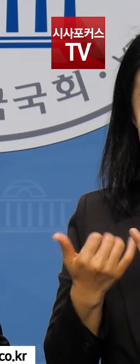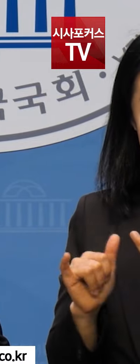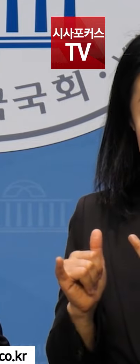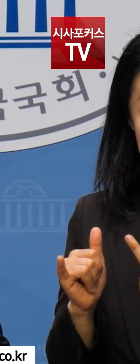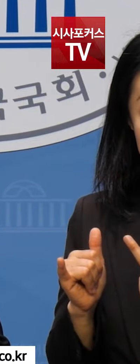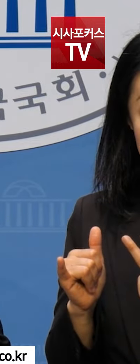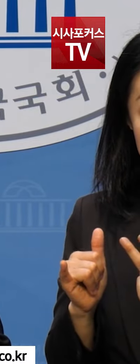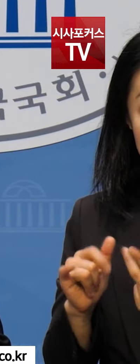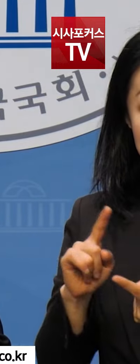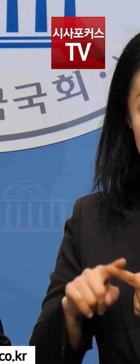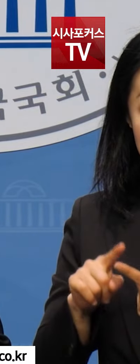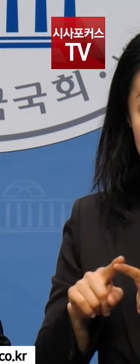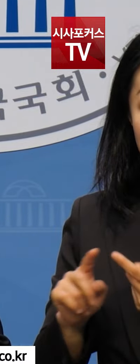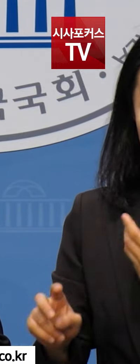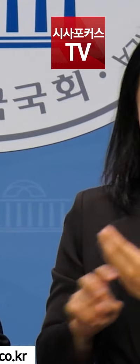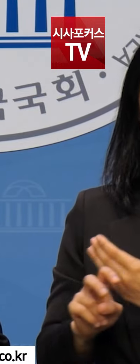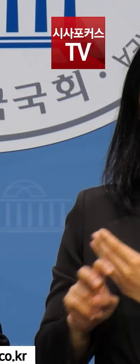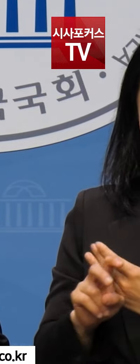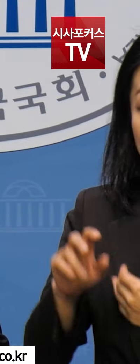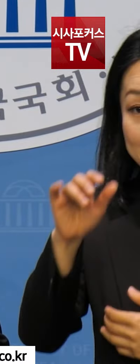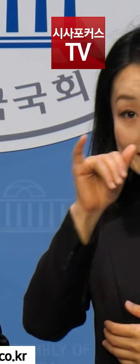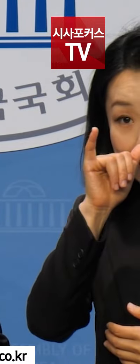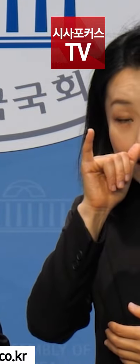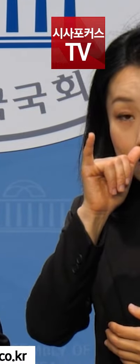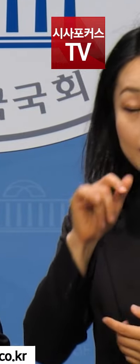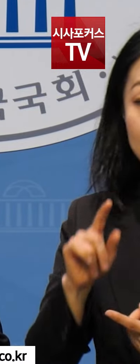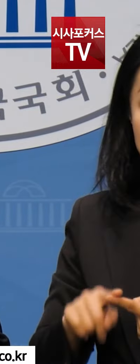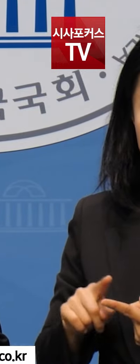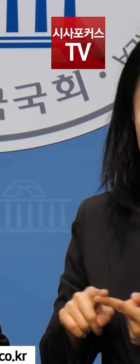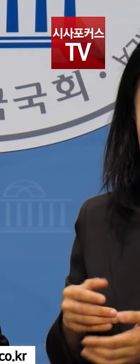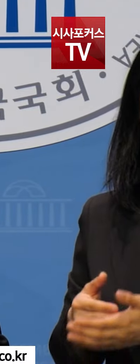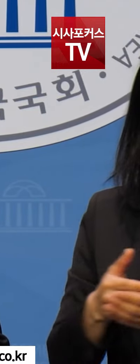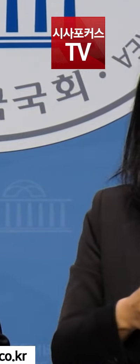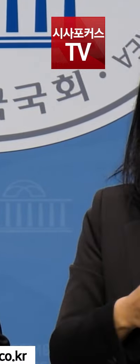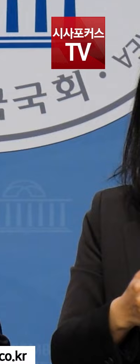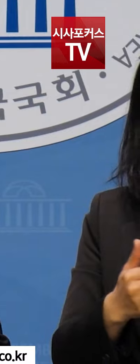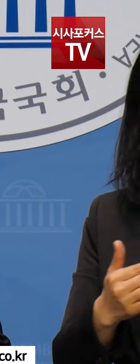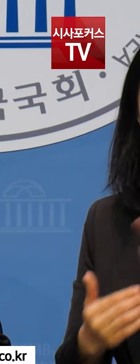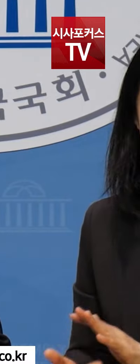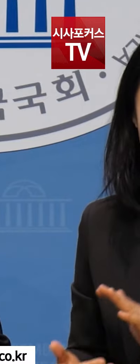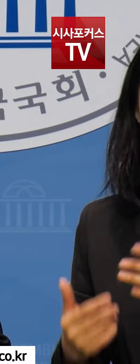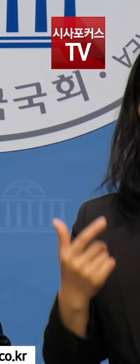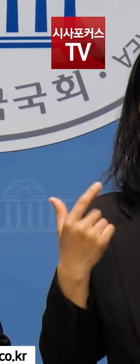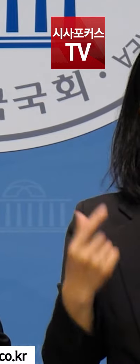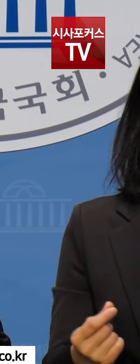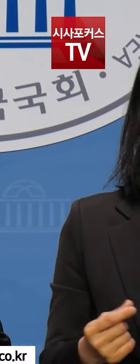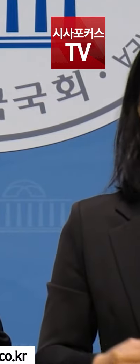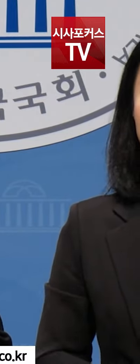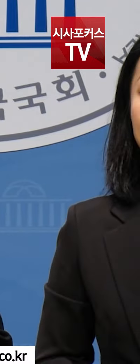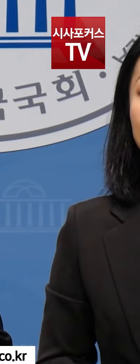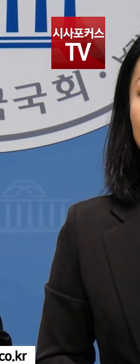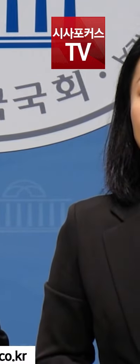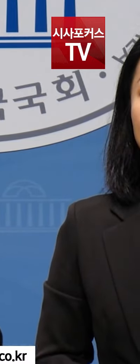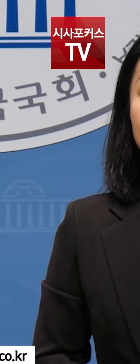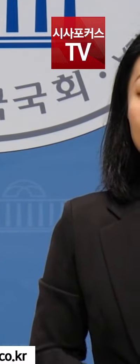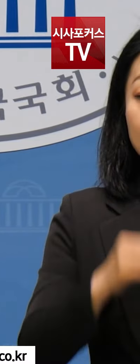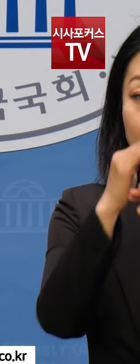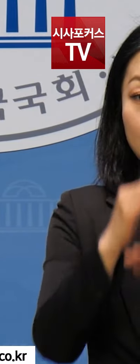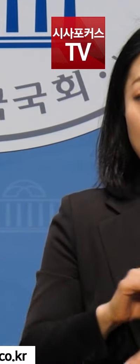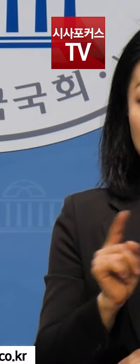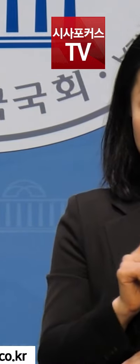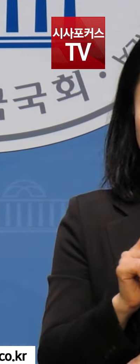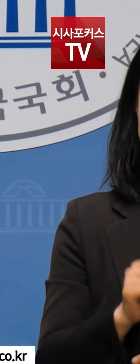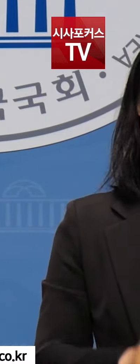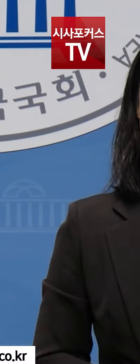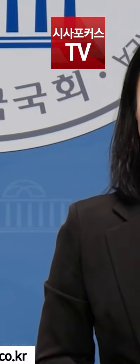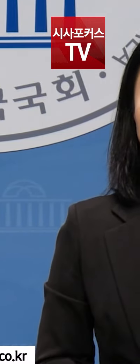위법성 주장을 완벽하게 기각했다는 결정을 했다는 것을 발견했습니다. 판결문은